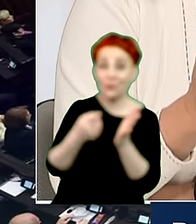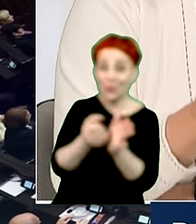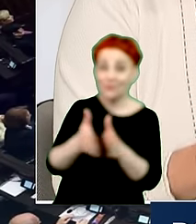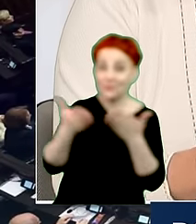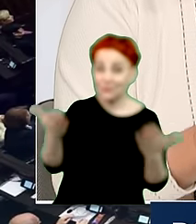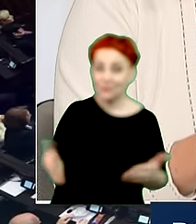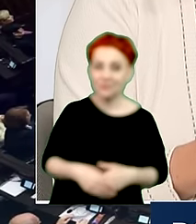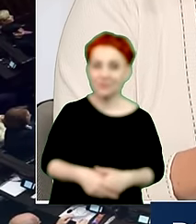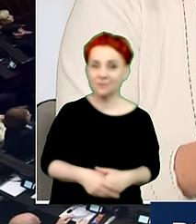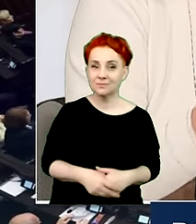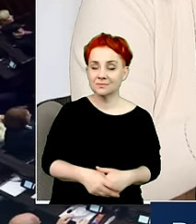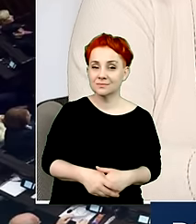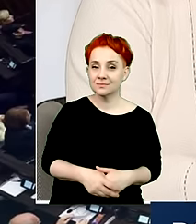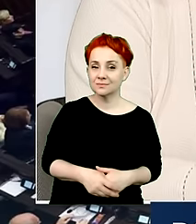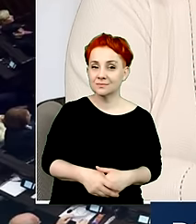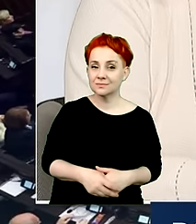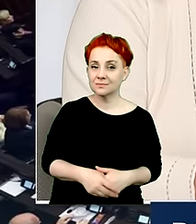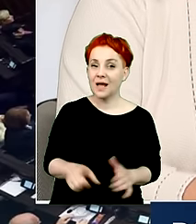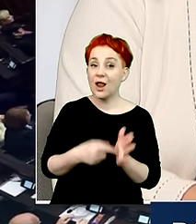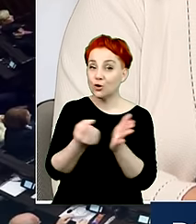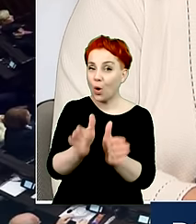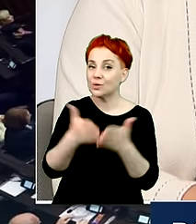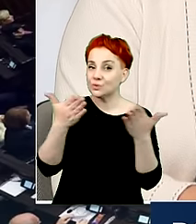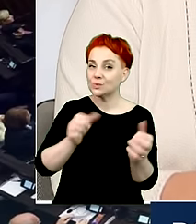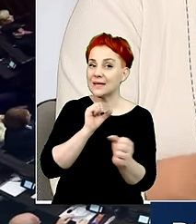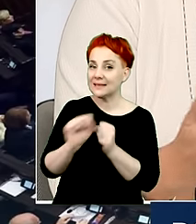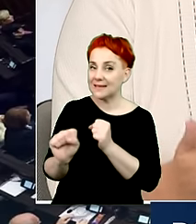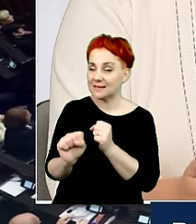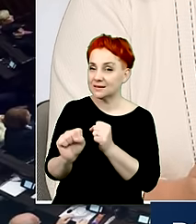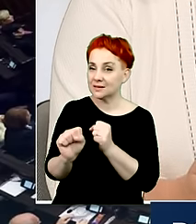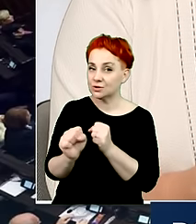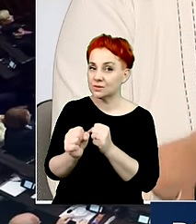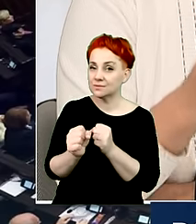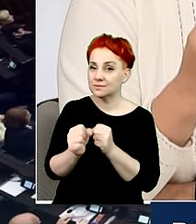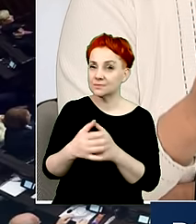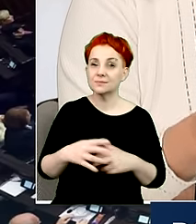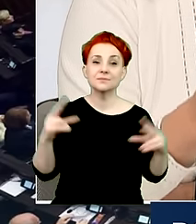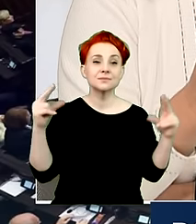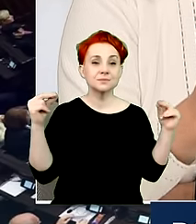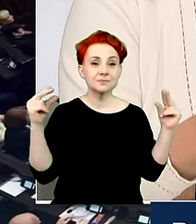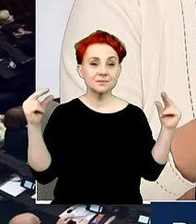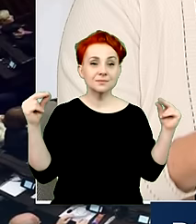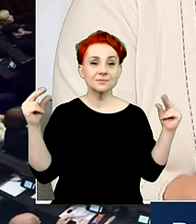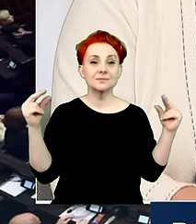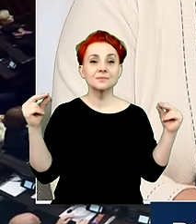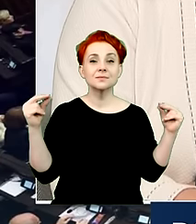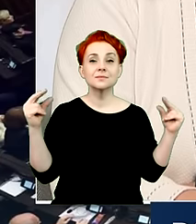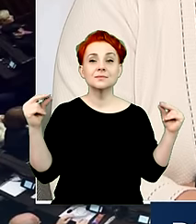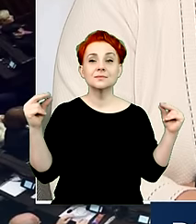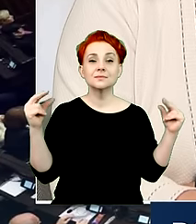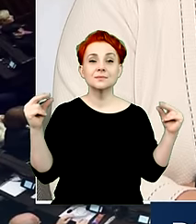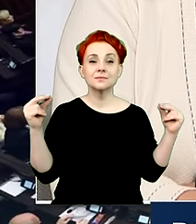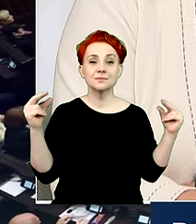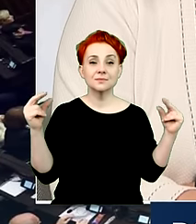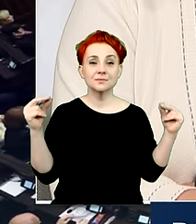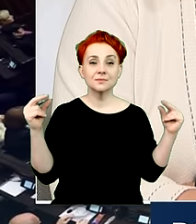ale jest nielegalna w wielu obszarach. Po pierwsze, no to jest dyskusja, są, czy legalna, bo, czy nielegalna. Moim zdaniem nie, to jest, jest legalna, jest tylko w stanie likwidacji. Zarządu, a jeżeli mówimy